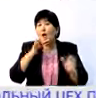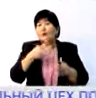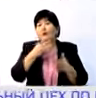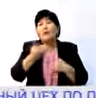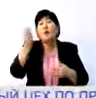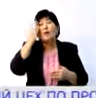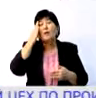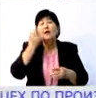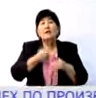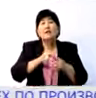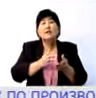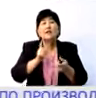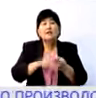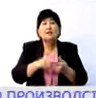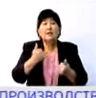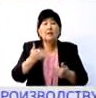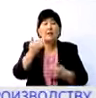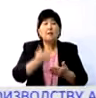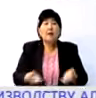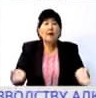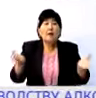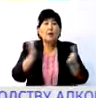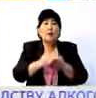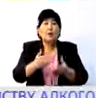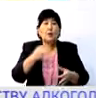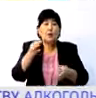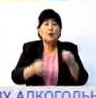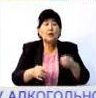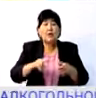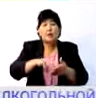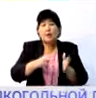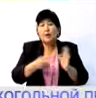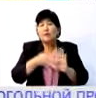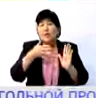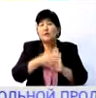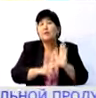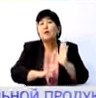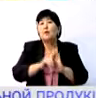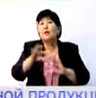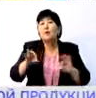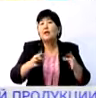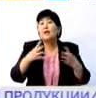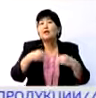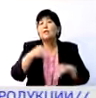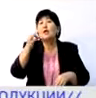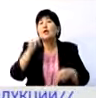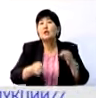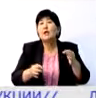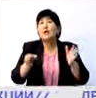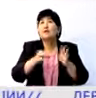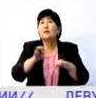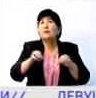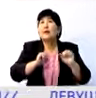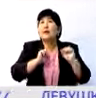своем мнении. В этой связи в рамках программы «Примирение до суда на суде» планируется внедрить пилотный проект «Семейный суд». Цель проекта